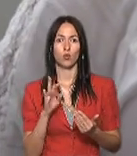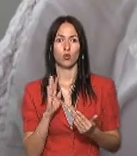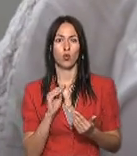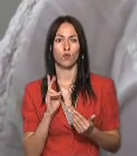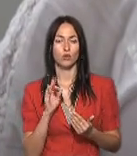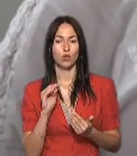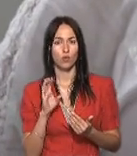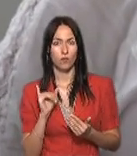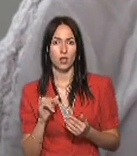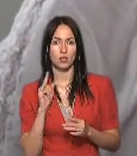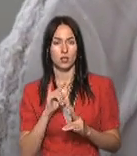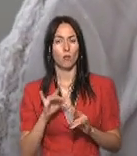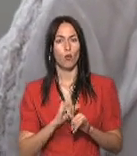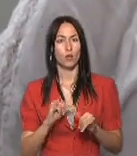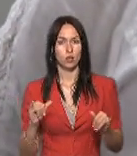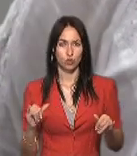Довженко-фесті популяризувати